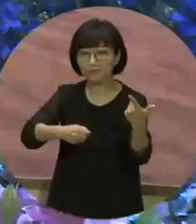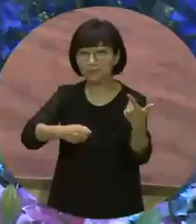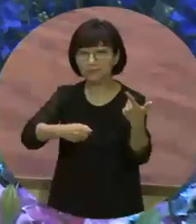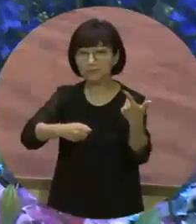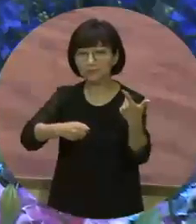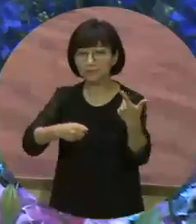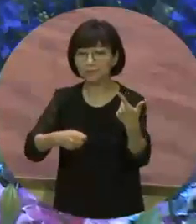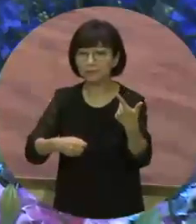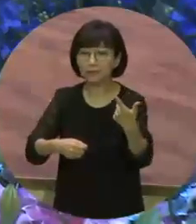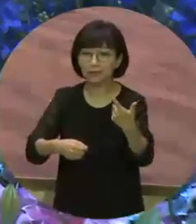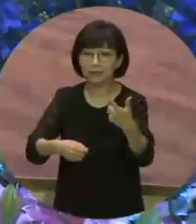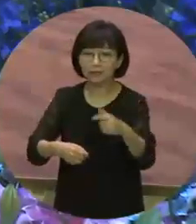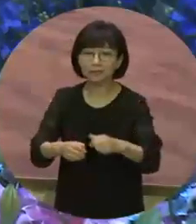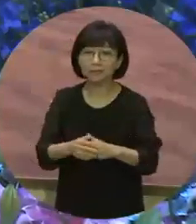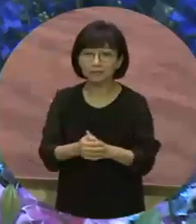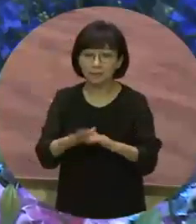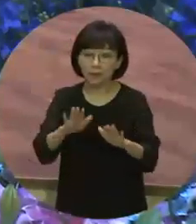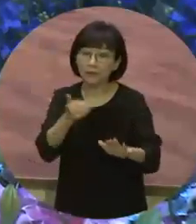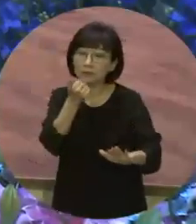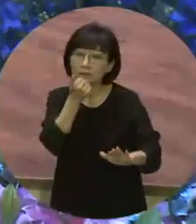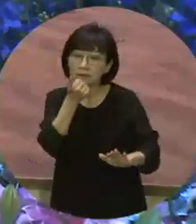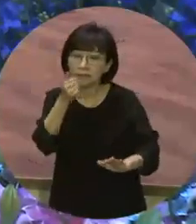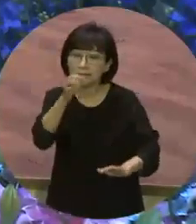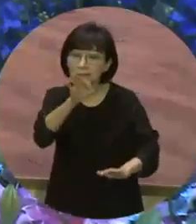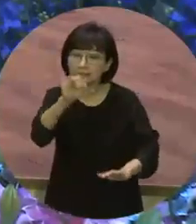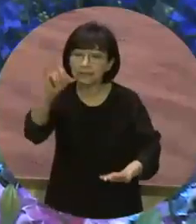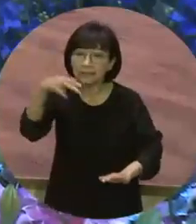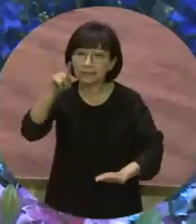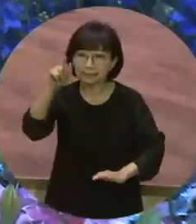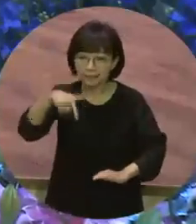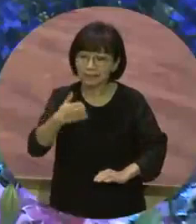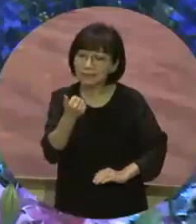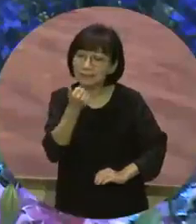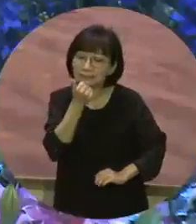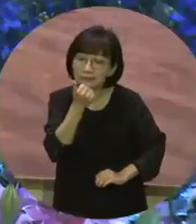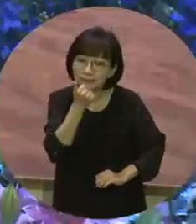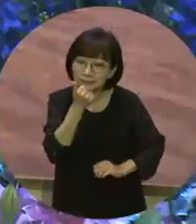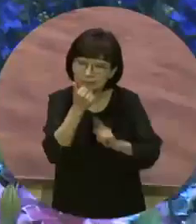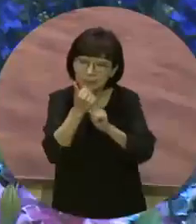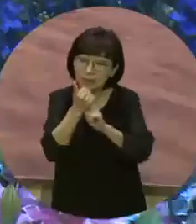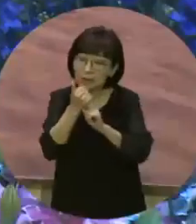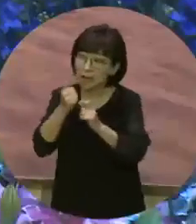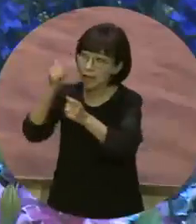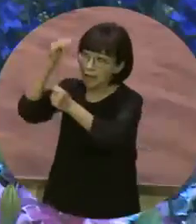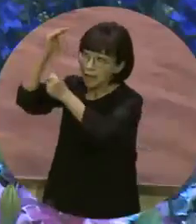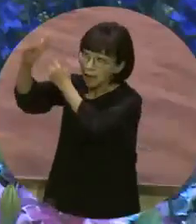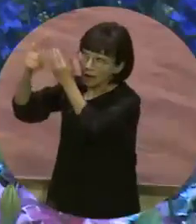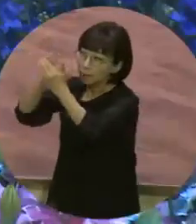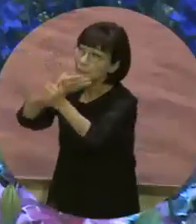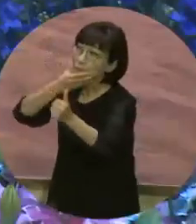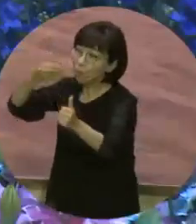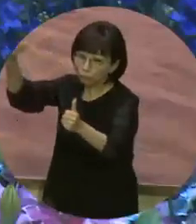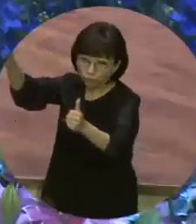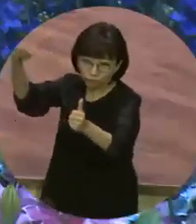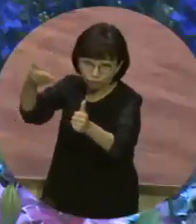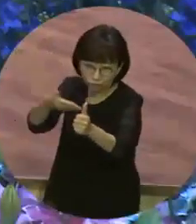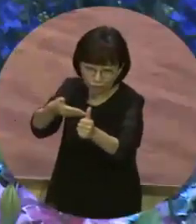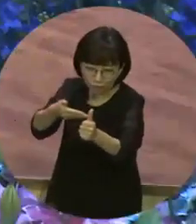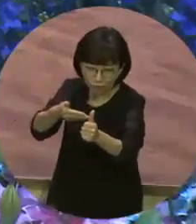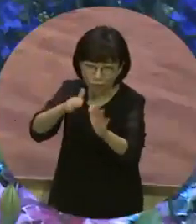26장이에요. 26장은 이 말은 이삭이 뭐요? 여호와께 복을 받아가지고 어떻게 해요?